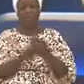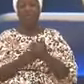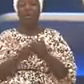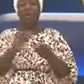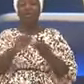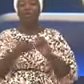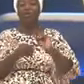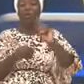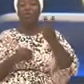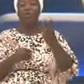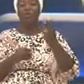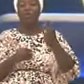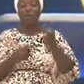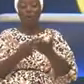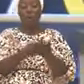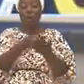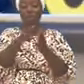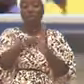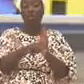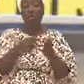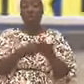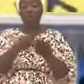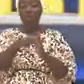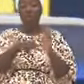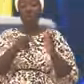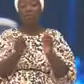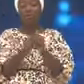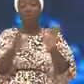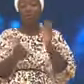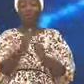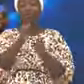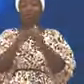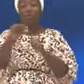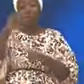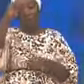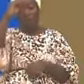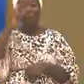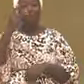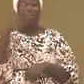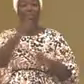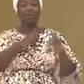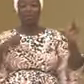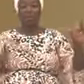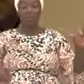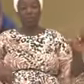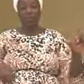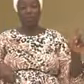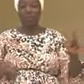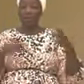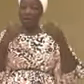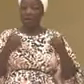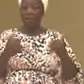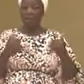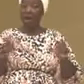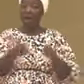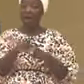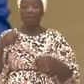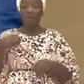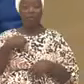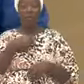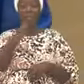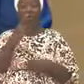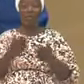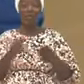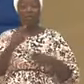deuxièmement la sainteté la synthétise à laquelle personne ne verra le seigneur et quand vous êtes là